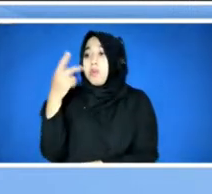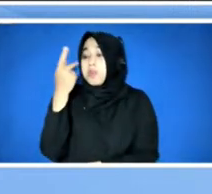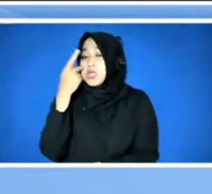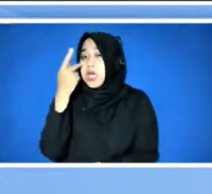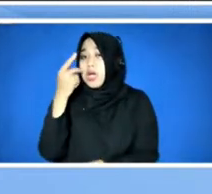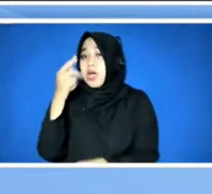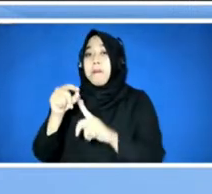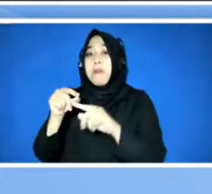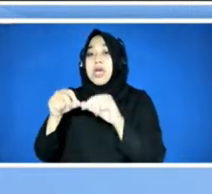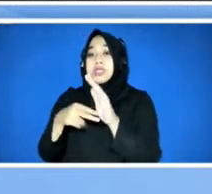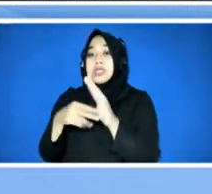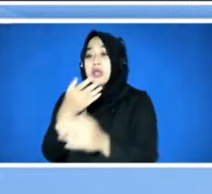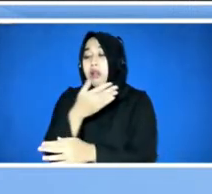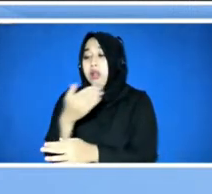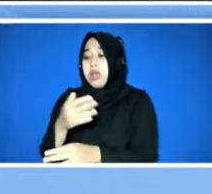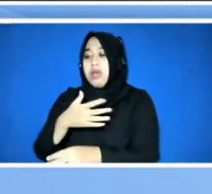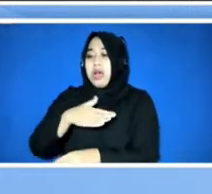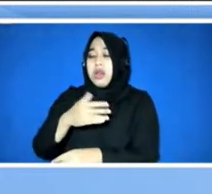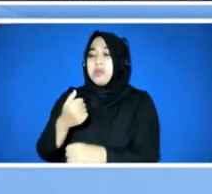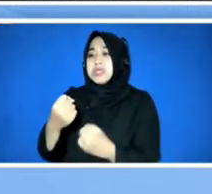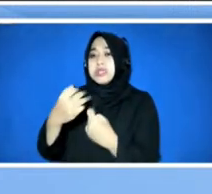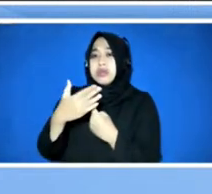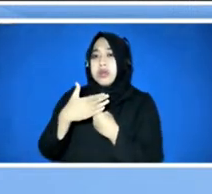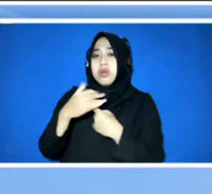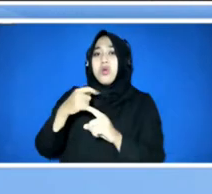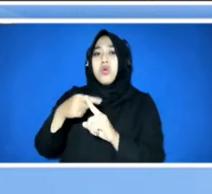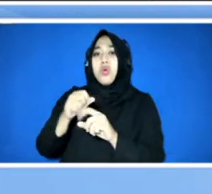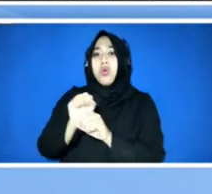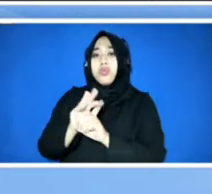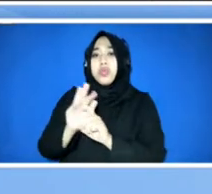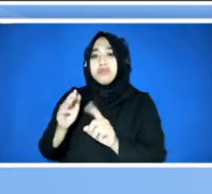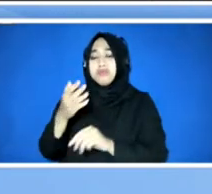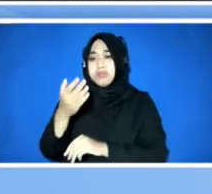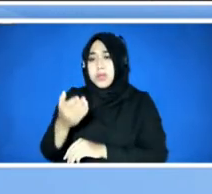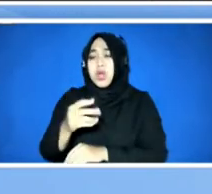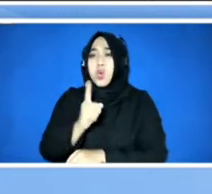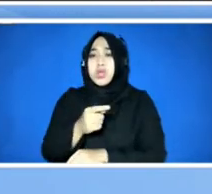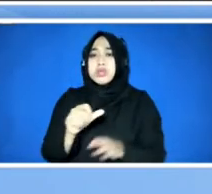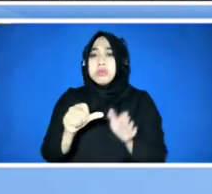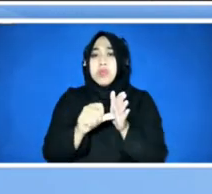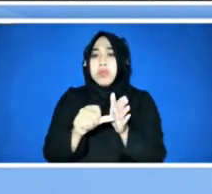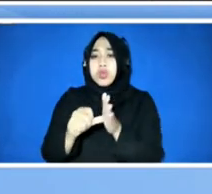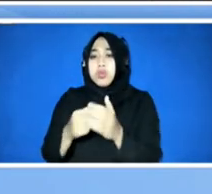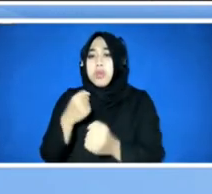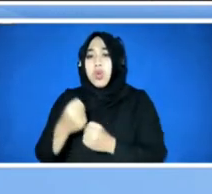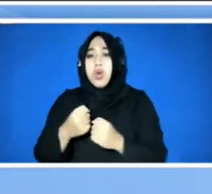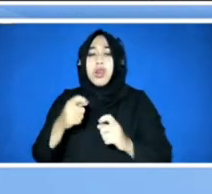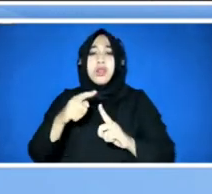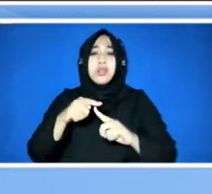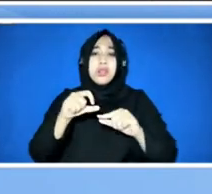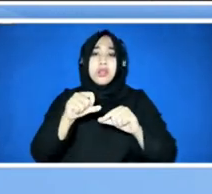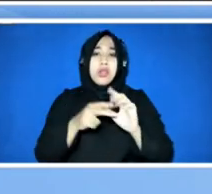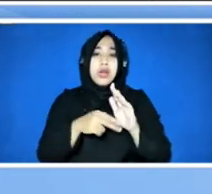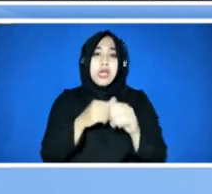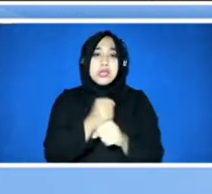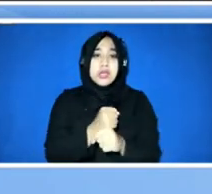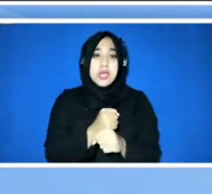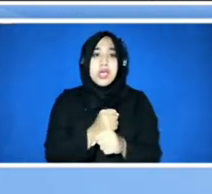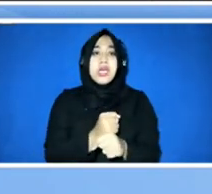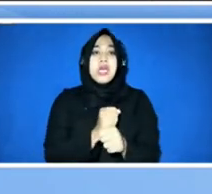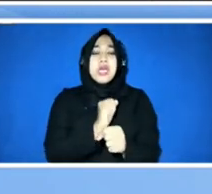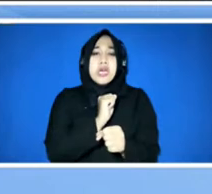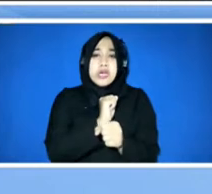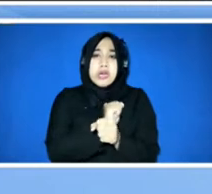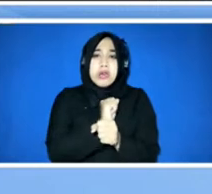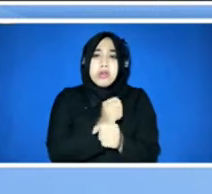pasien. Mereka pun kadang bisa terpapar COVID-19 dan juga harus membantu melakukan tracing. Strain yang besar terhadap tenaga kesehatan